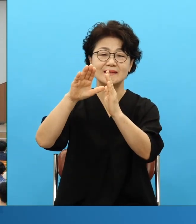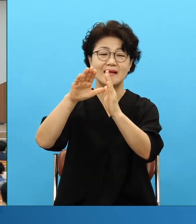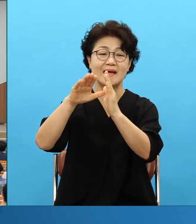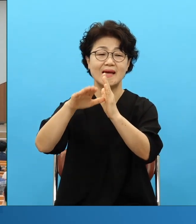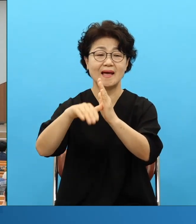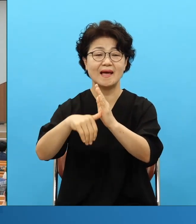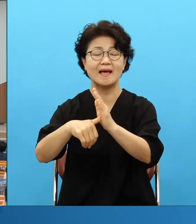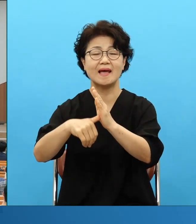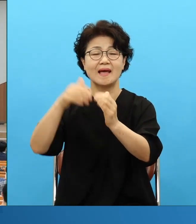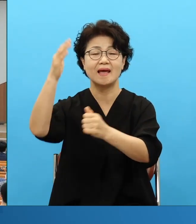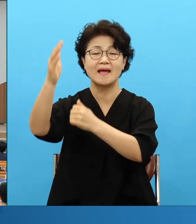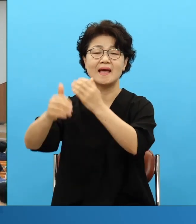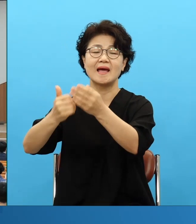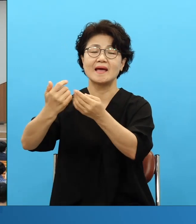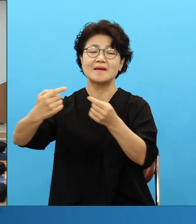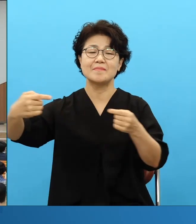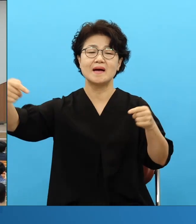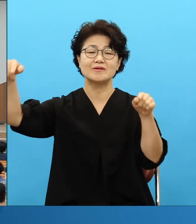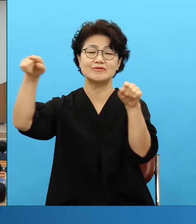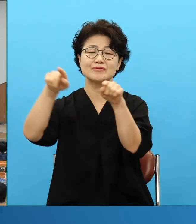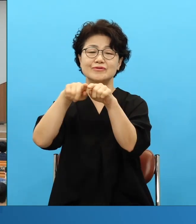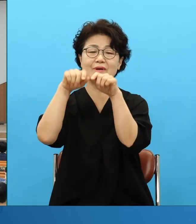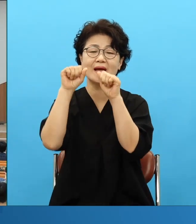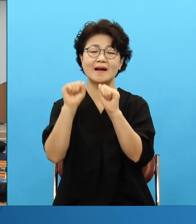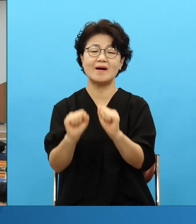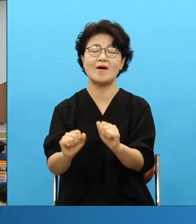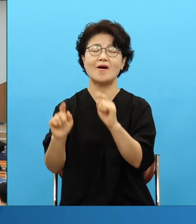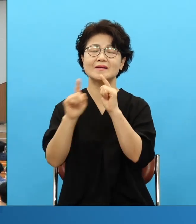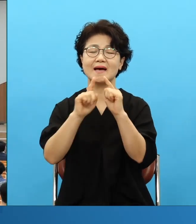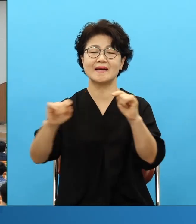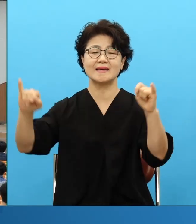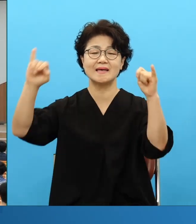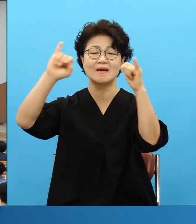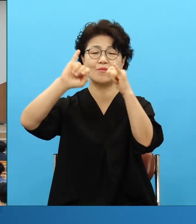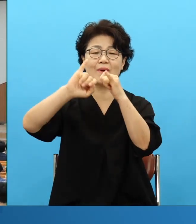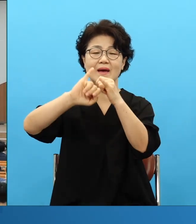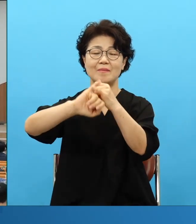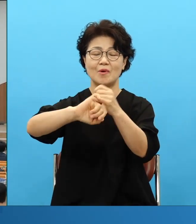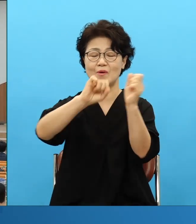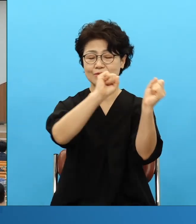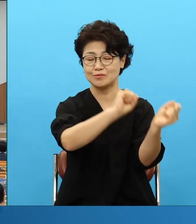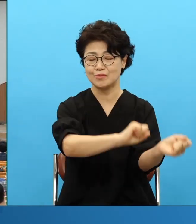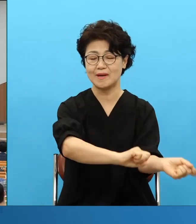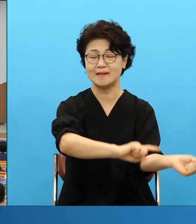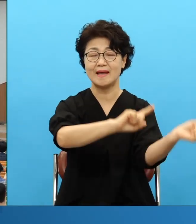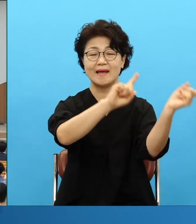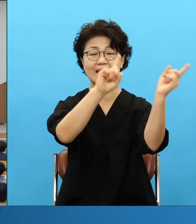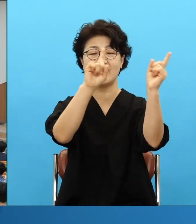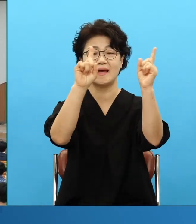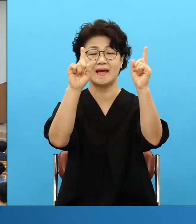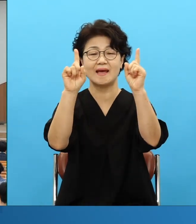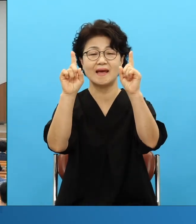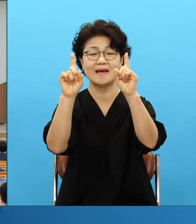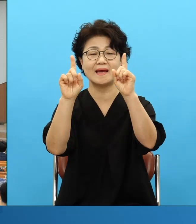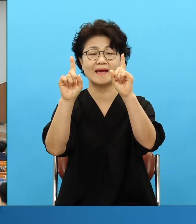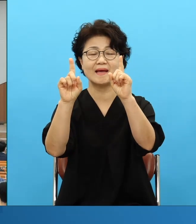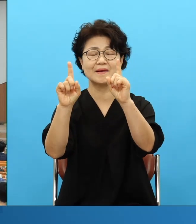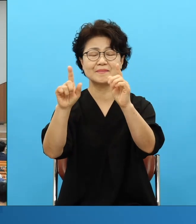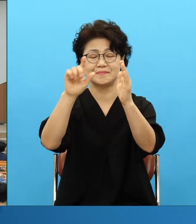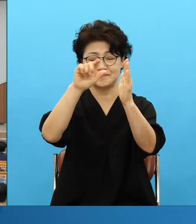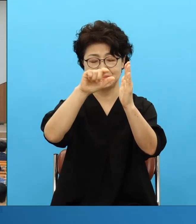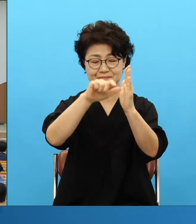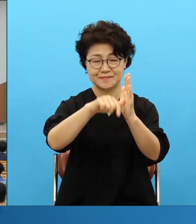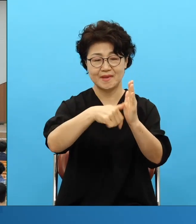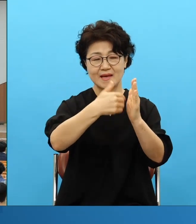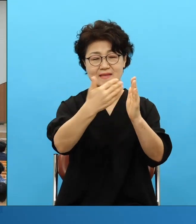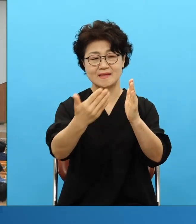모일 때 임마누엘 언약이 회복되네. 아멘.